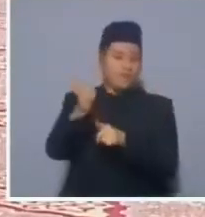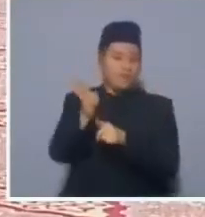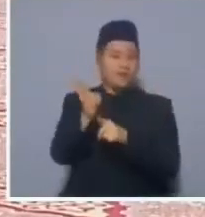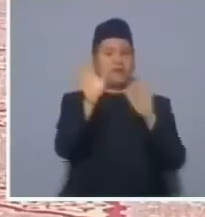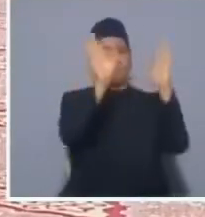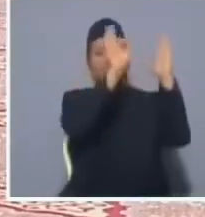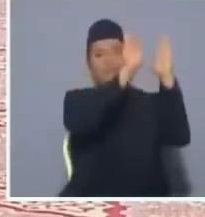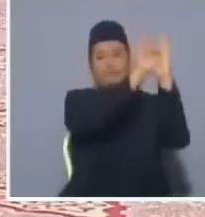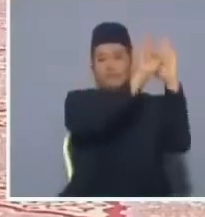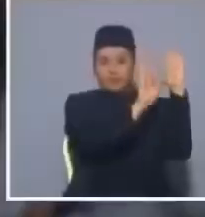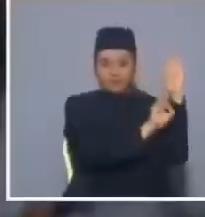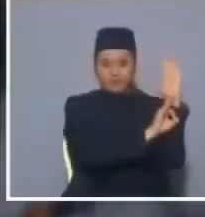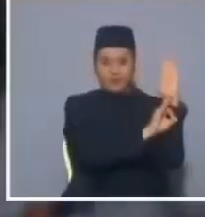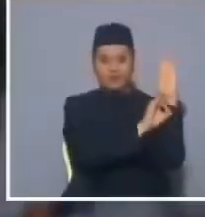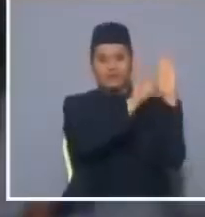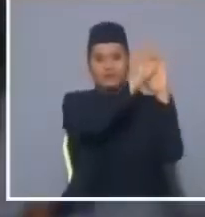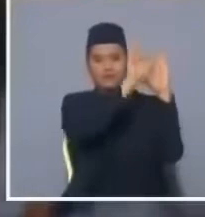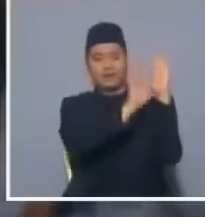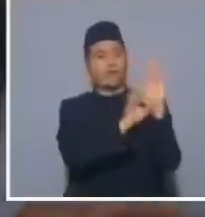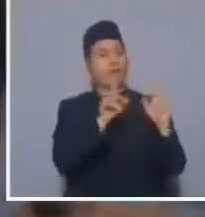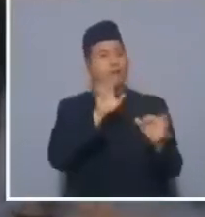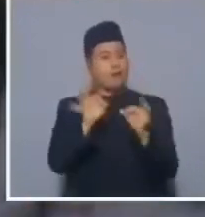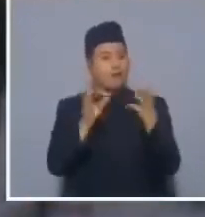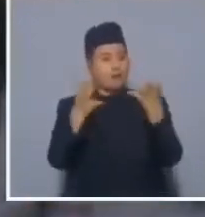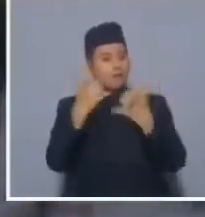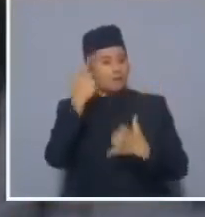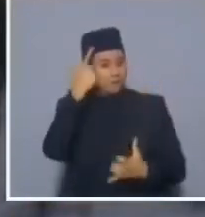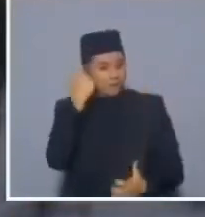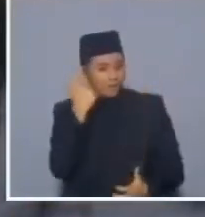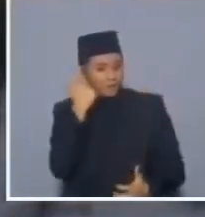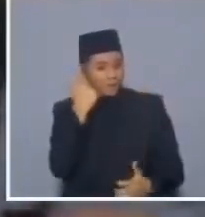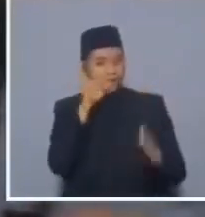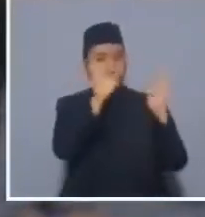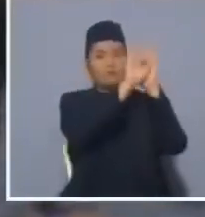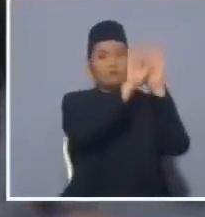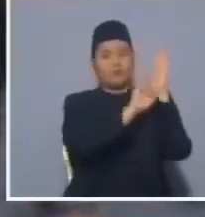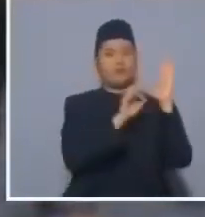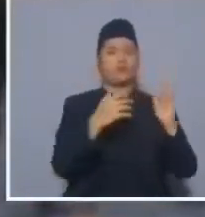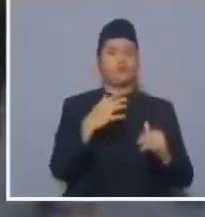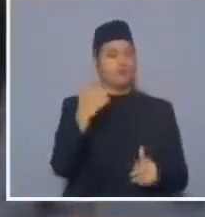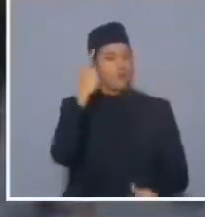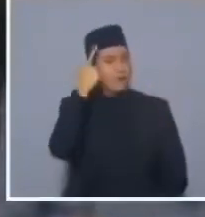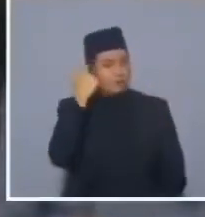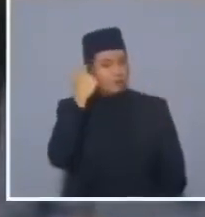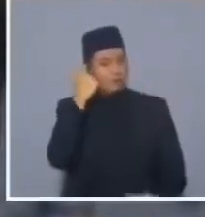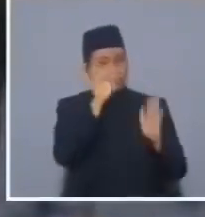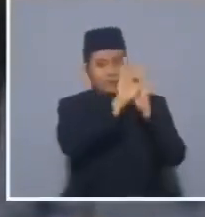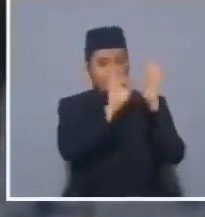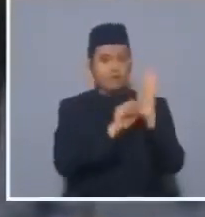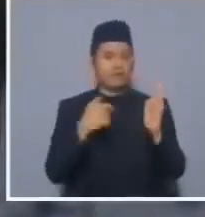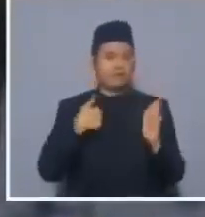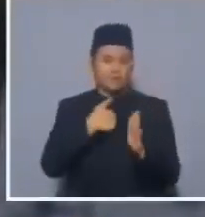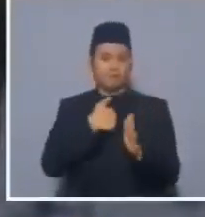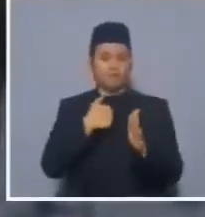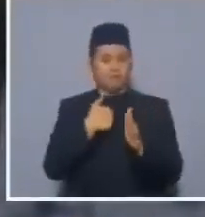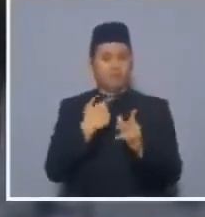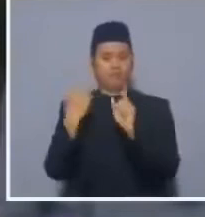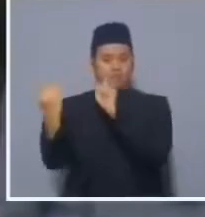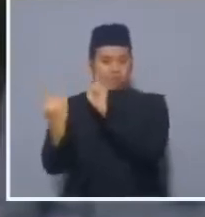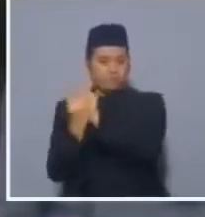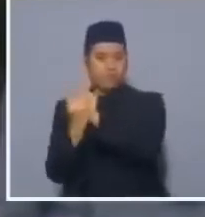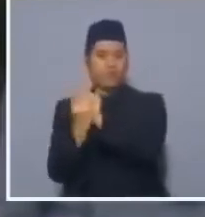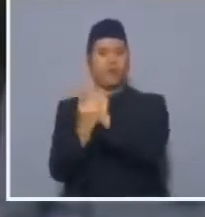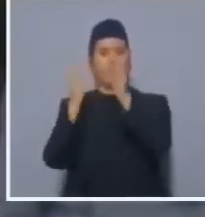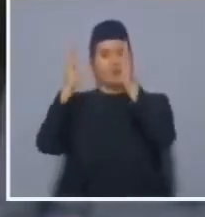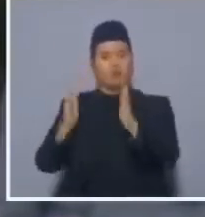serba sedikit. Tetapi nak kepastian, kita perlu pergi kepada yang lebih pakar. Jadi, bila dalam metodologi begini,